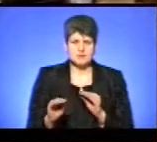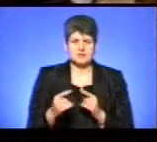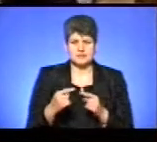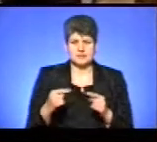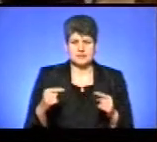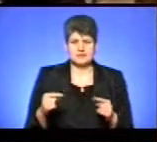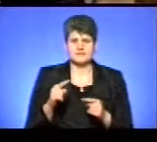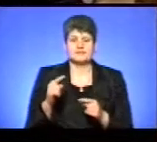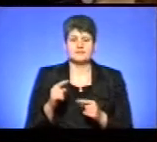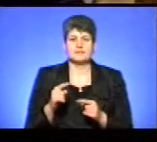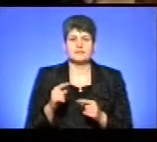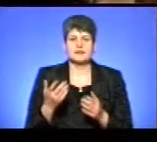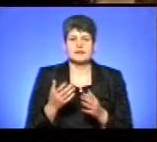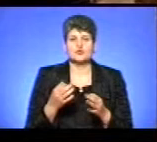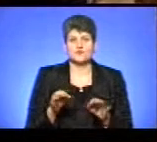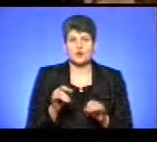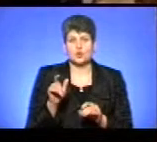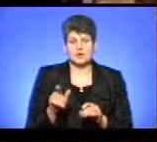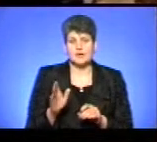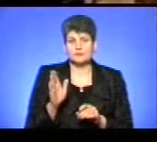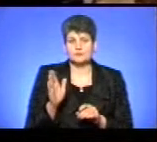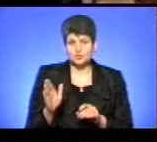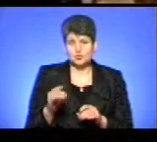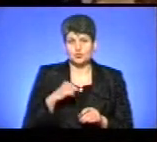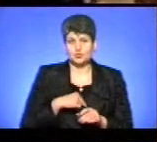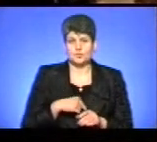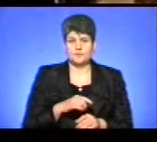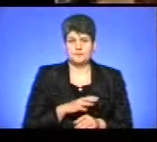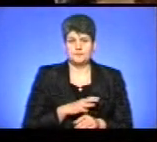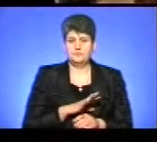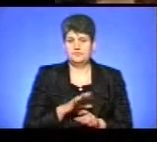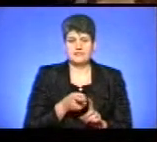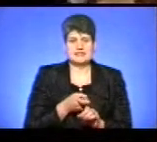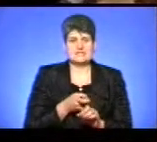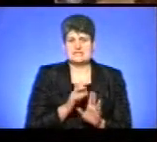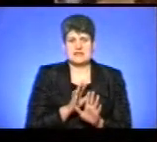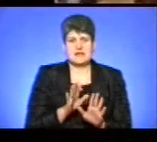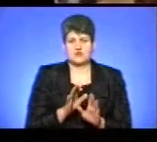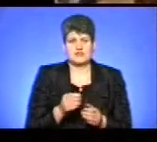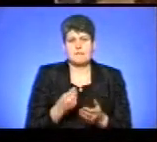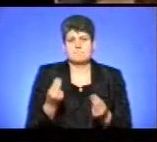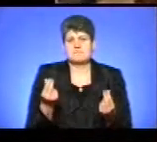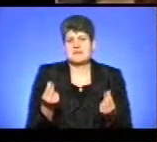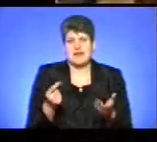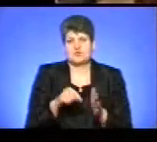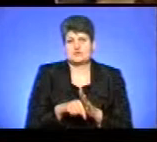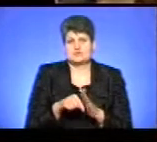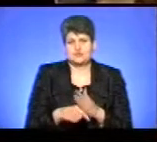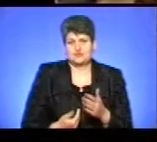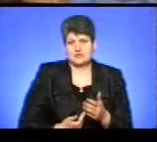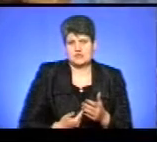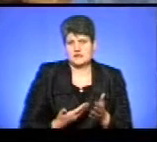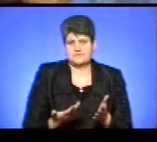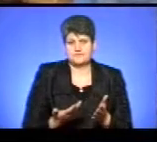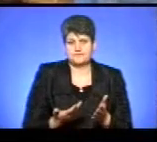які дозволяють людині бути, скажімо так, духовно багатим, незалежним від якогось певного матеріального смислу життя, суті